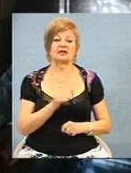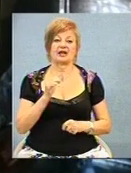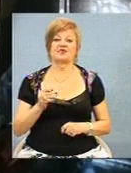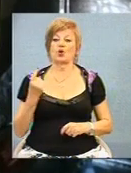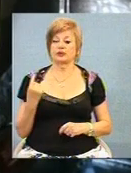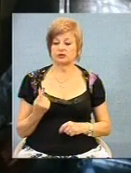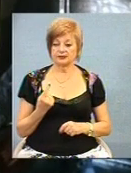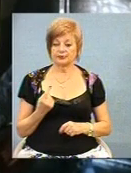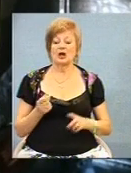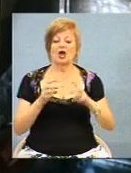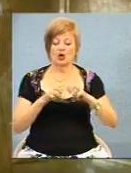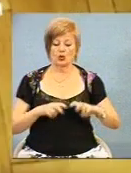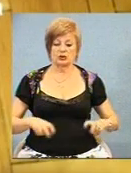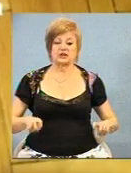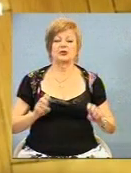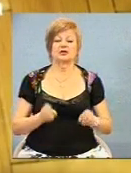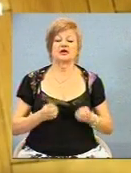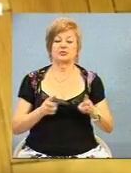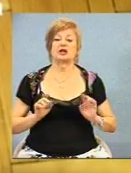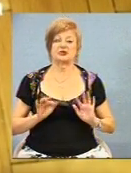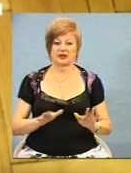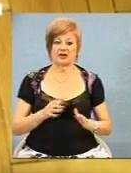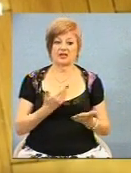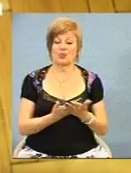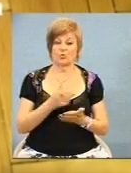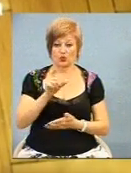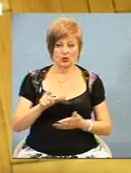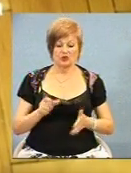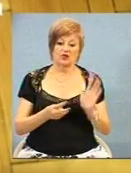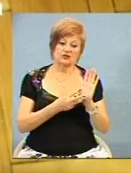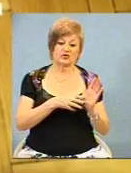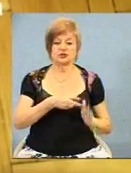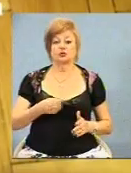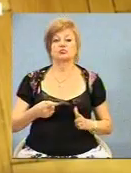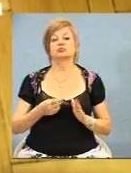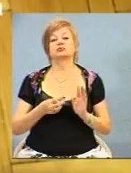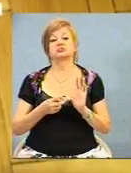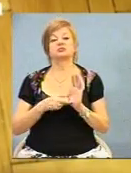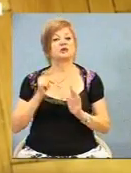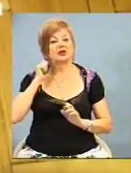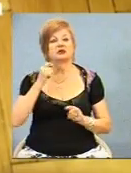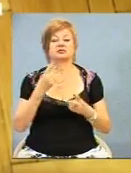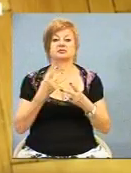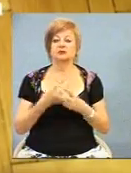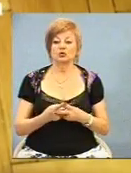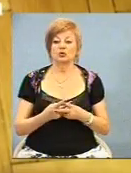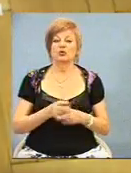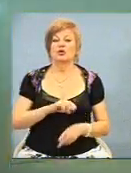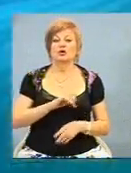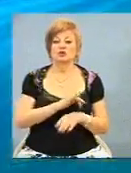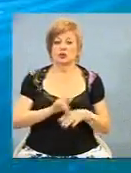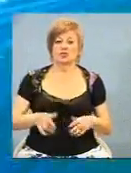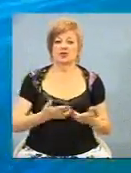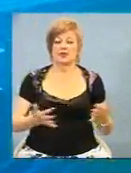Триває розслідування кримінальних проваджень. Підозрюваним загрожує від 5 до 8 років позбавлення волі з конфіскацією майна або без